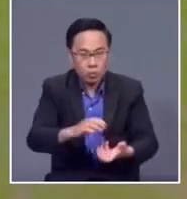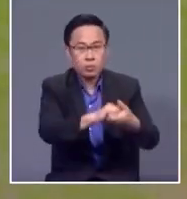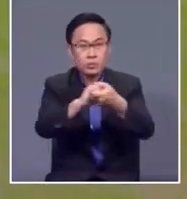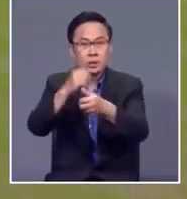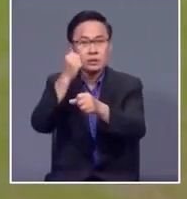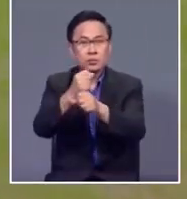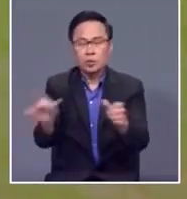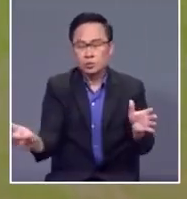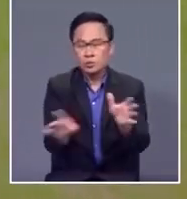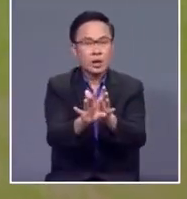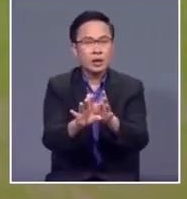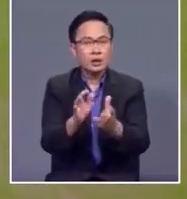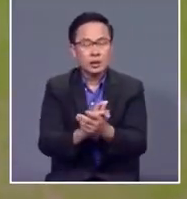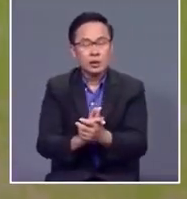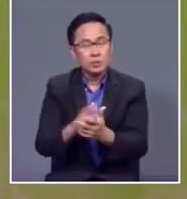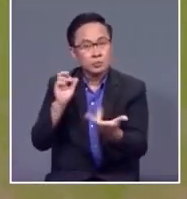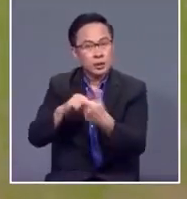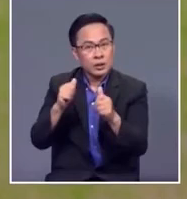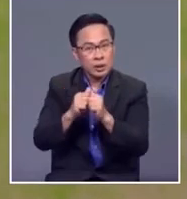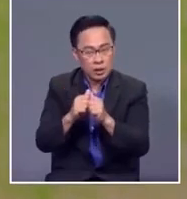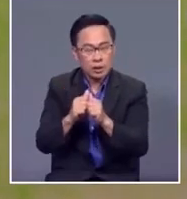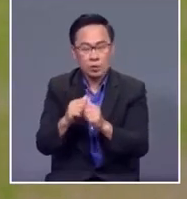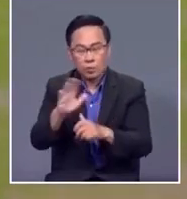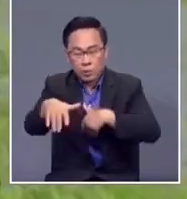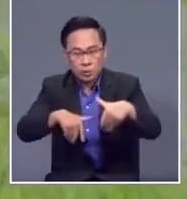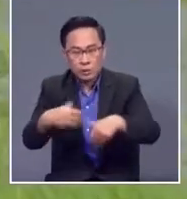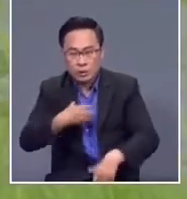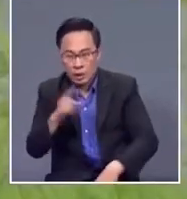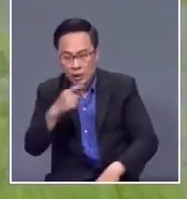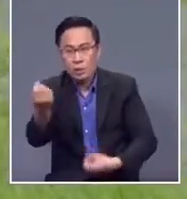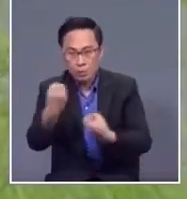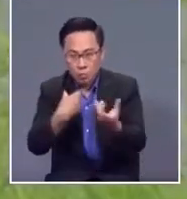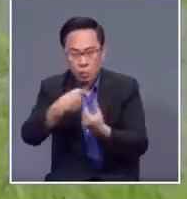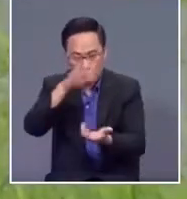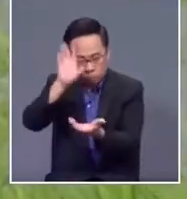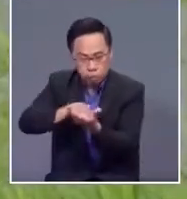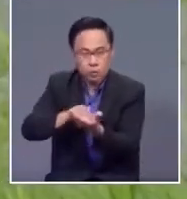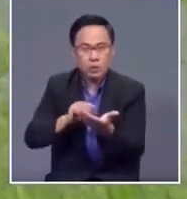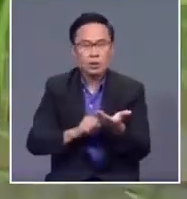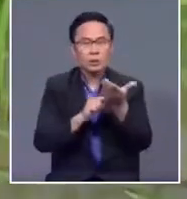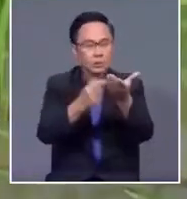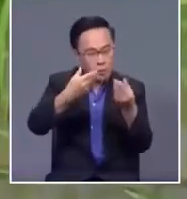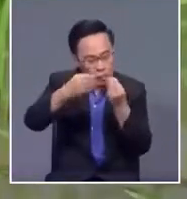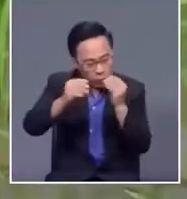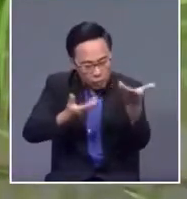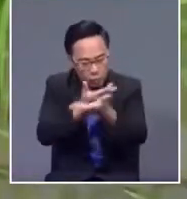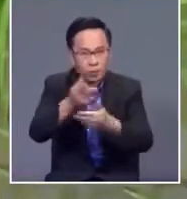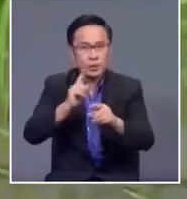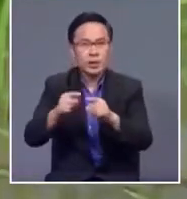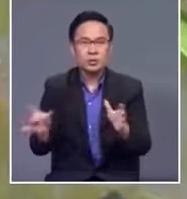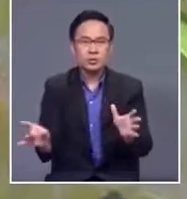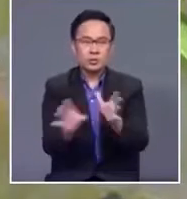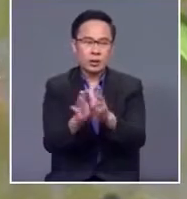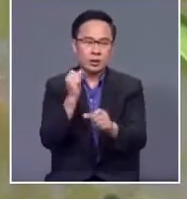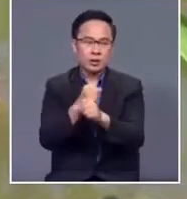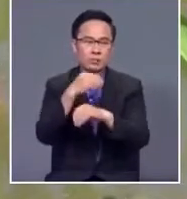การของเกษตรกรในพื้นที่ลุ่มต่ำตามที่ได้เรียกร้องมาเพราะนั้นตรงนี้เราก็สามารถเก็บเกี่ยวได้ทันแ